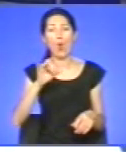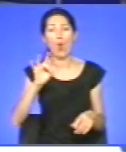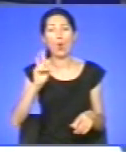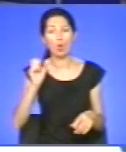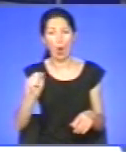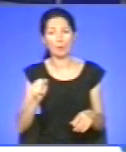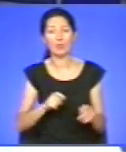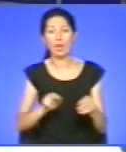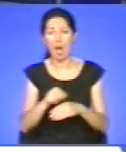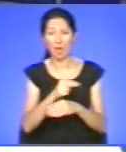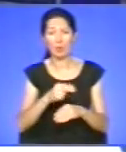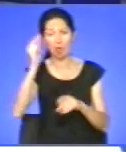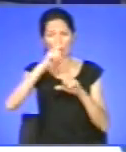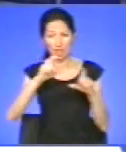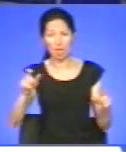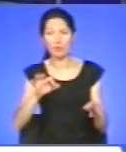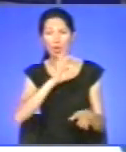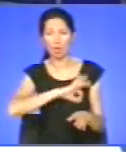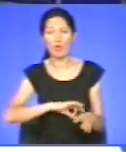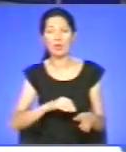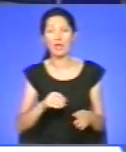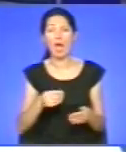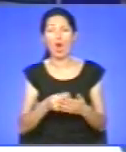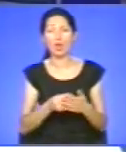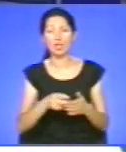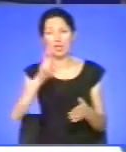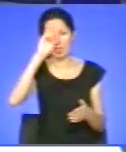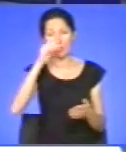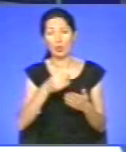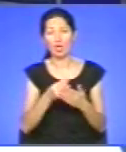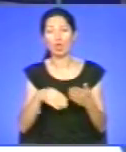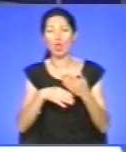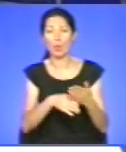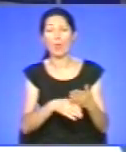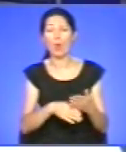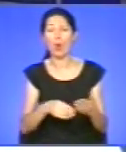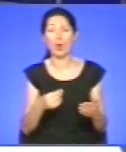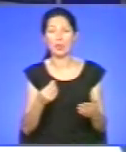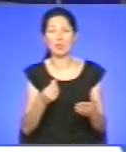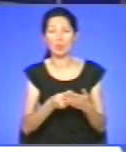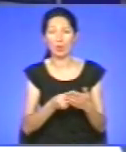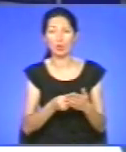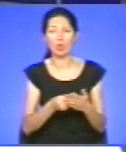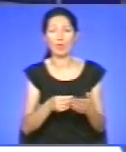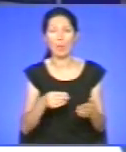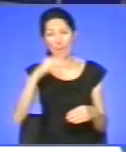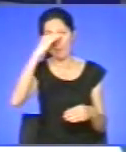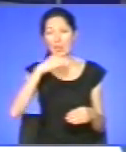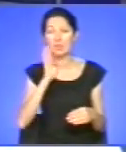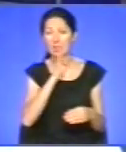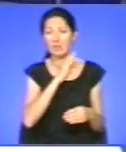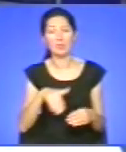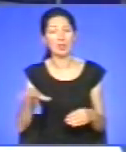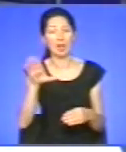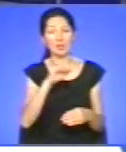загальноосвітніх навчальних закладів використовували кошти з державного бюджету, допомогу меценатів і батьків. Не все задумане вдалося реалізувати